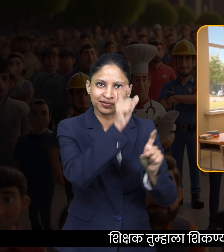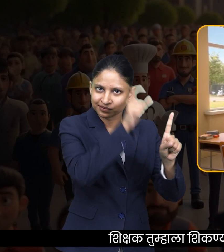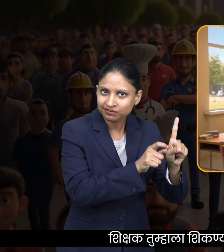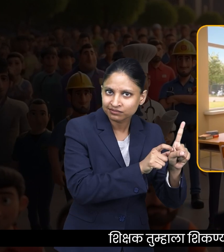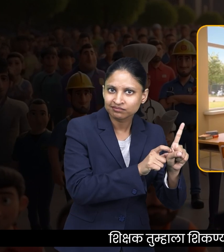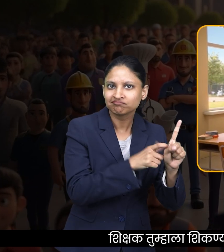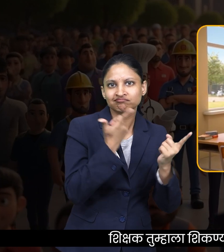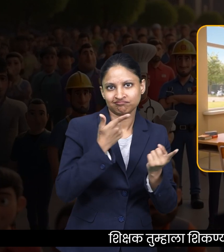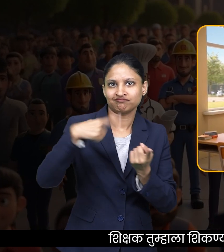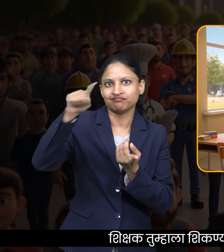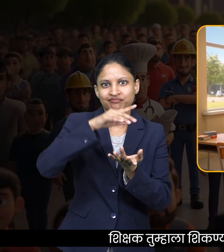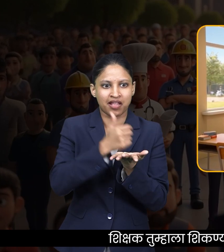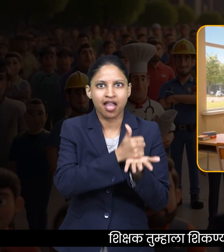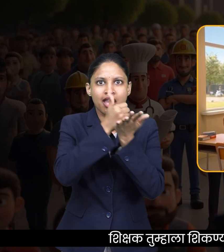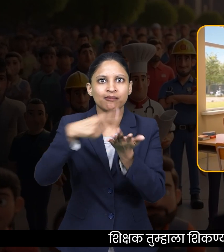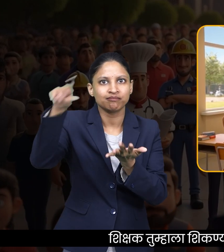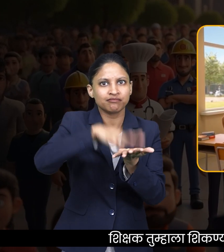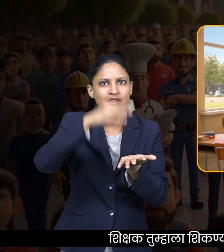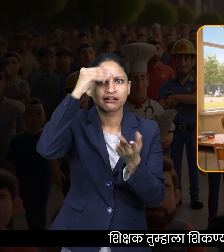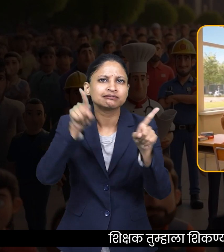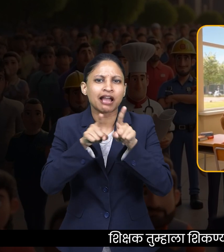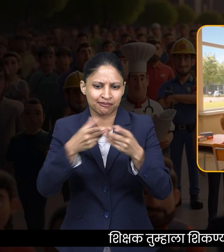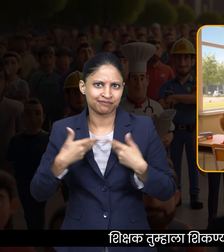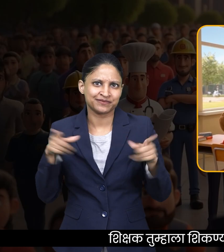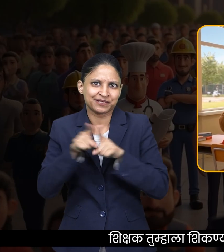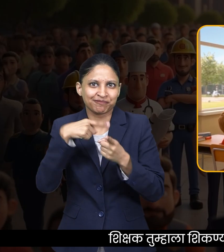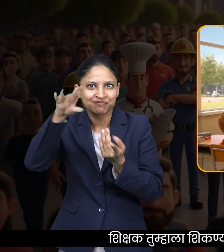शिक्षक तुम्हाला शिकण्यास मदत करतात, माझ्यासारखी.